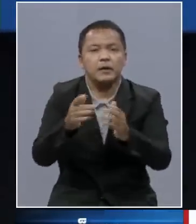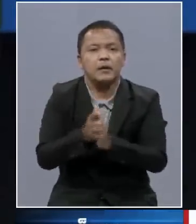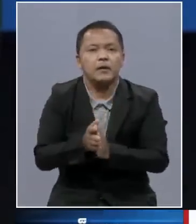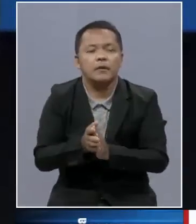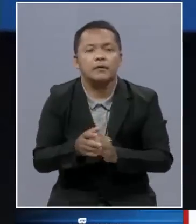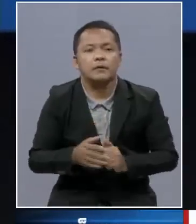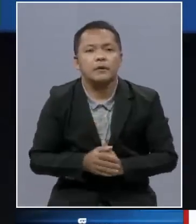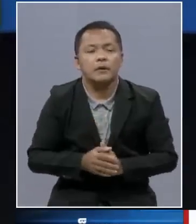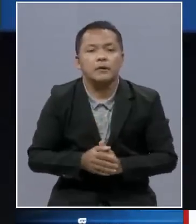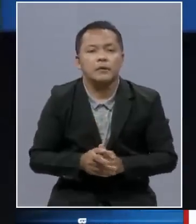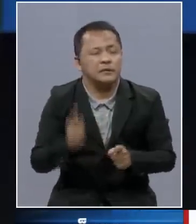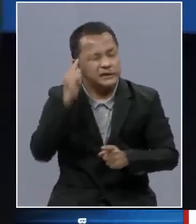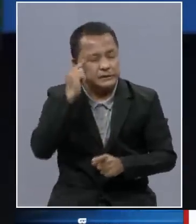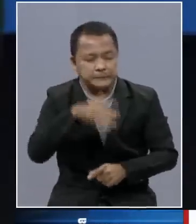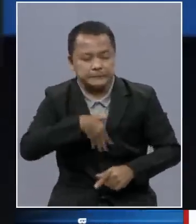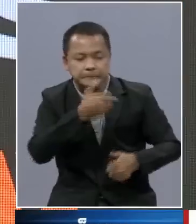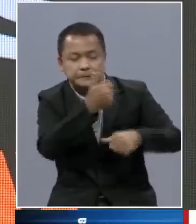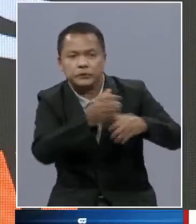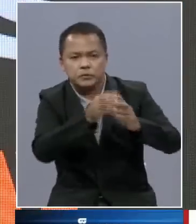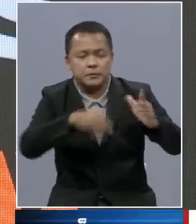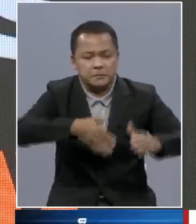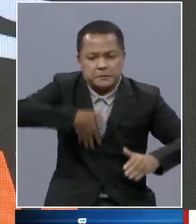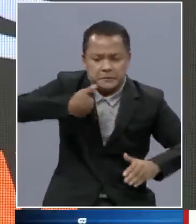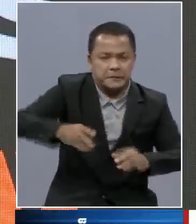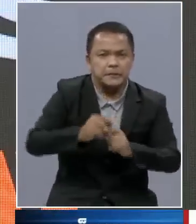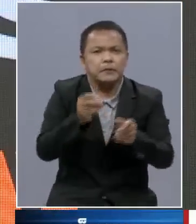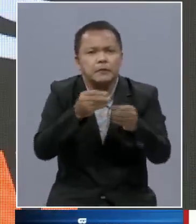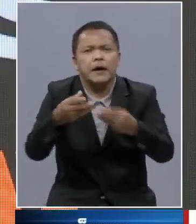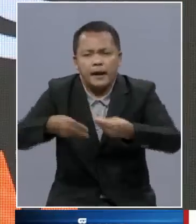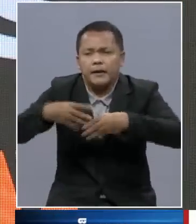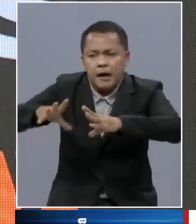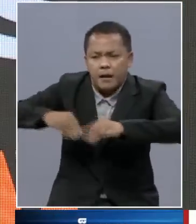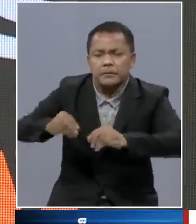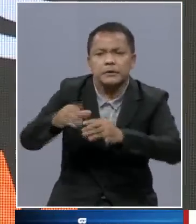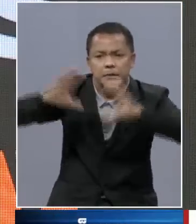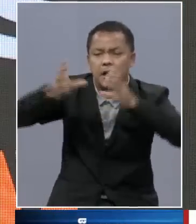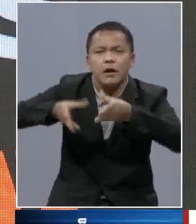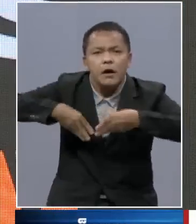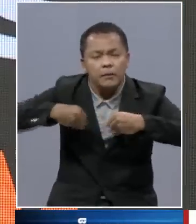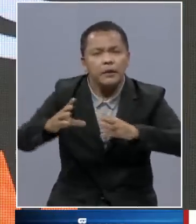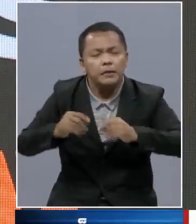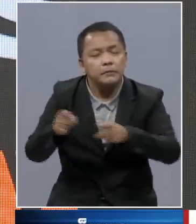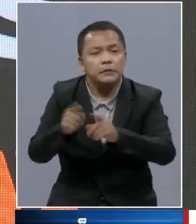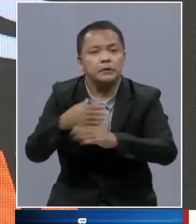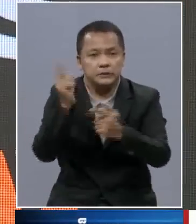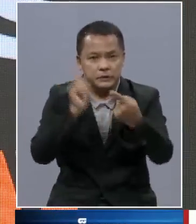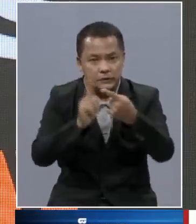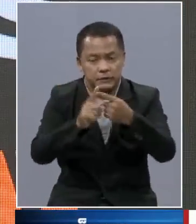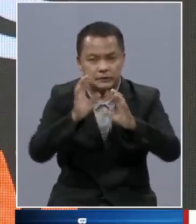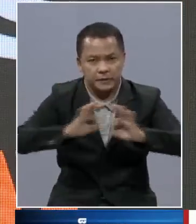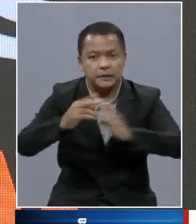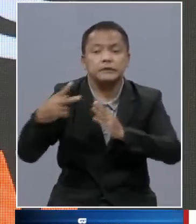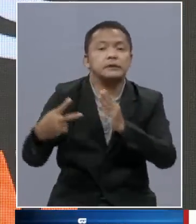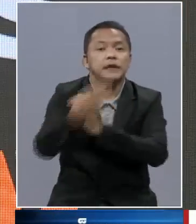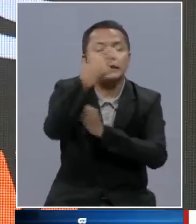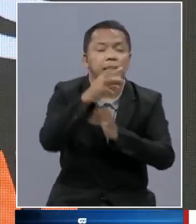ตรแสงกนกกุลนะคะไม่พอใจพักก้าวไกลที่ไปอ่อนข้อให้กับพักร่วมรัฐบาลมากเกินไปอีกหนึ่งประเด็นที่ถูกตัด